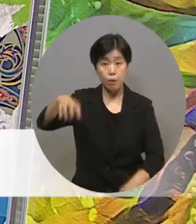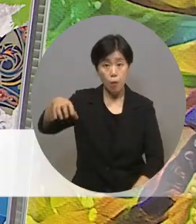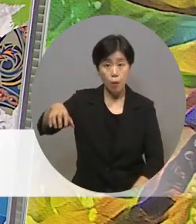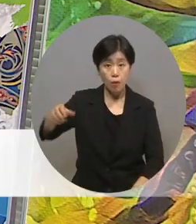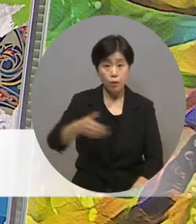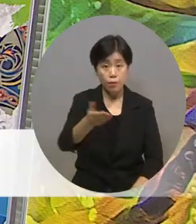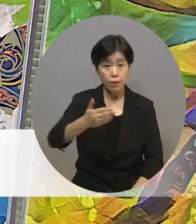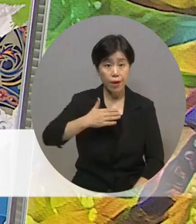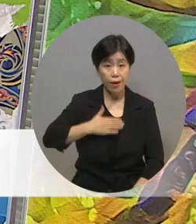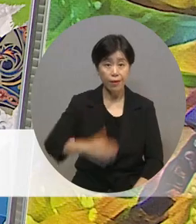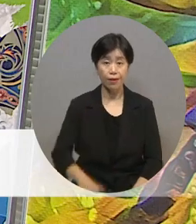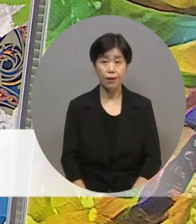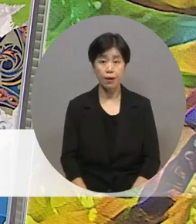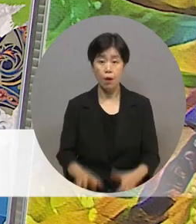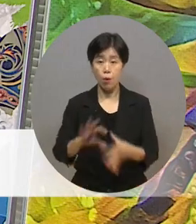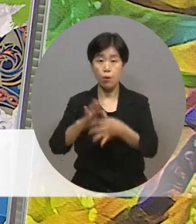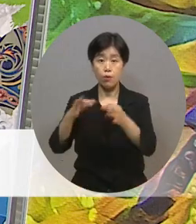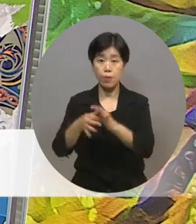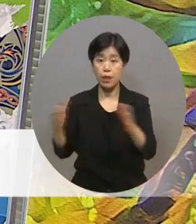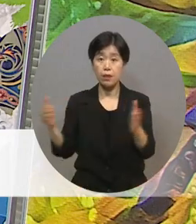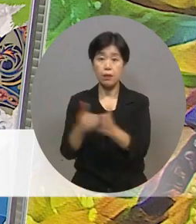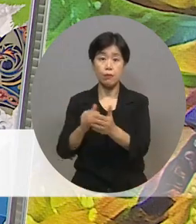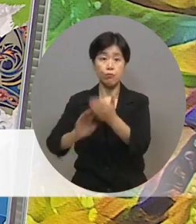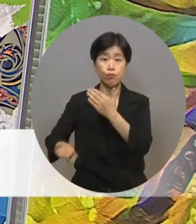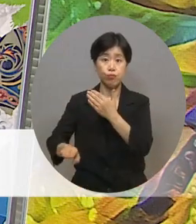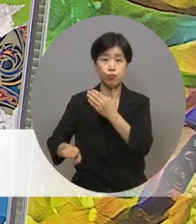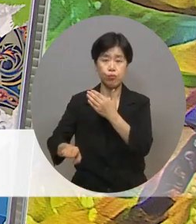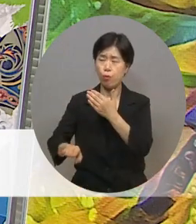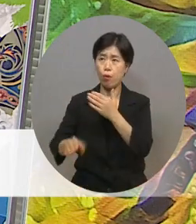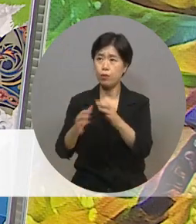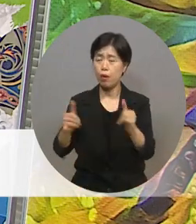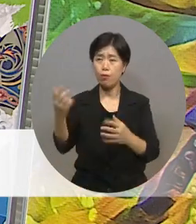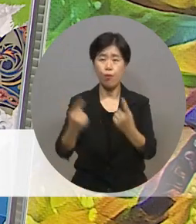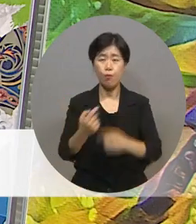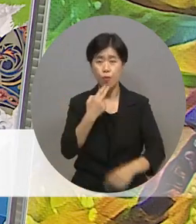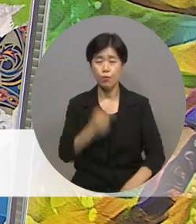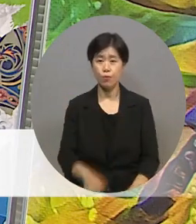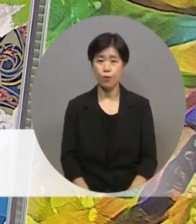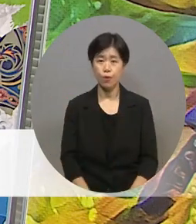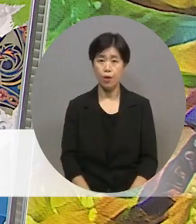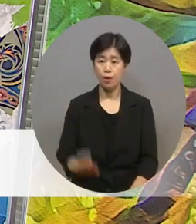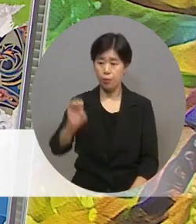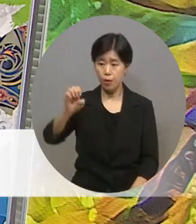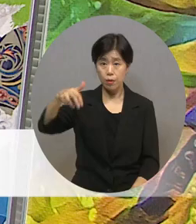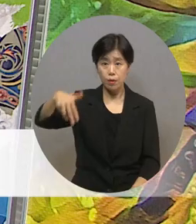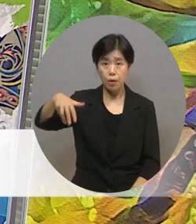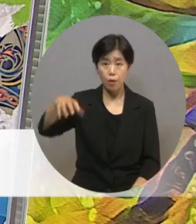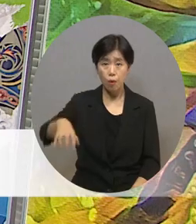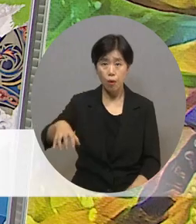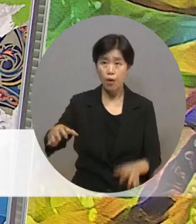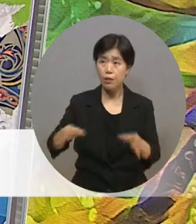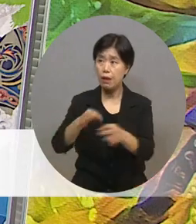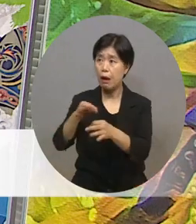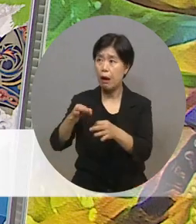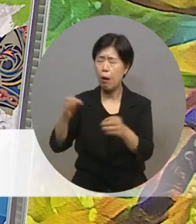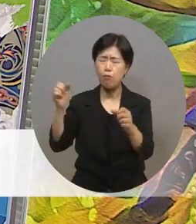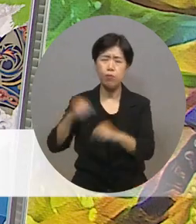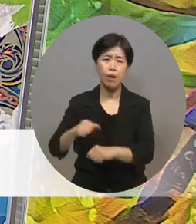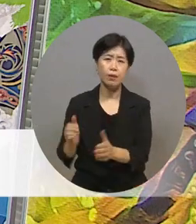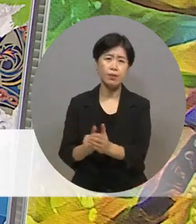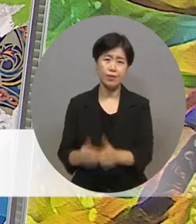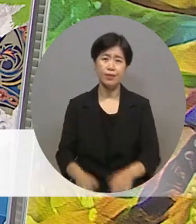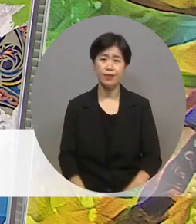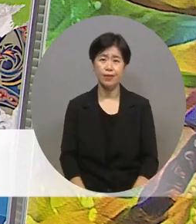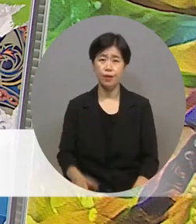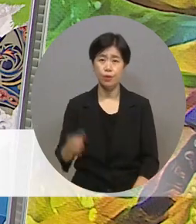아십니까 올림픽 하고 나면 유령화 되는 경우들이 많이 있어요 근데 지금 평창 같은 경우는 너무나 많이 죽었고 상권이 그리고